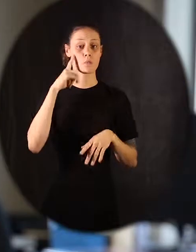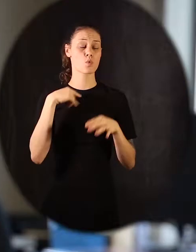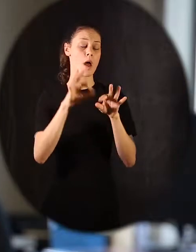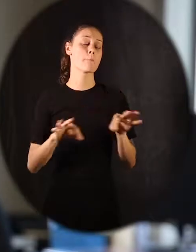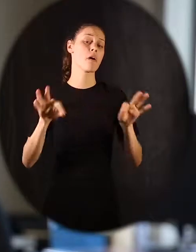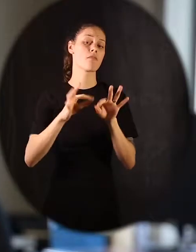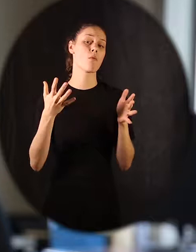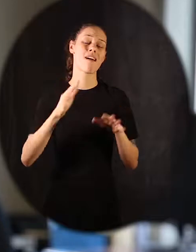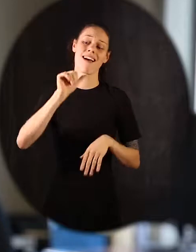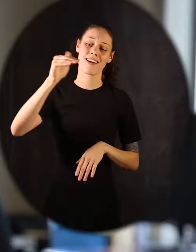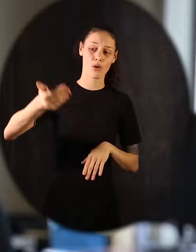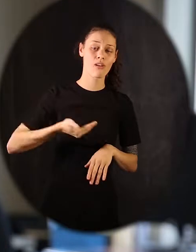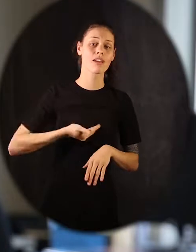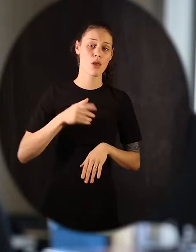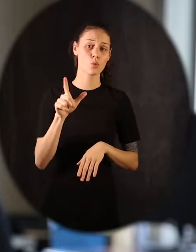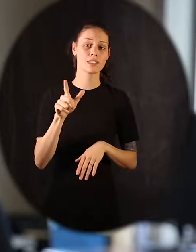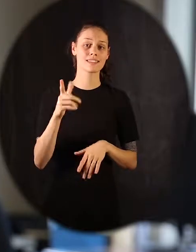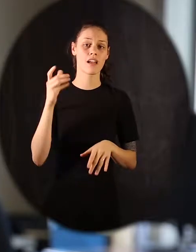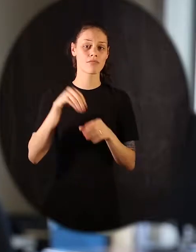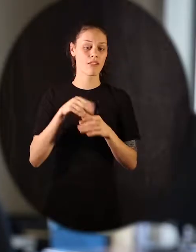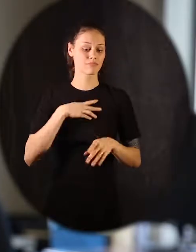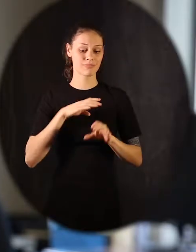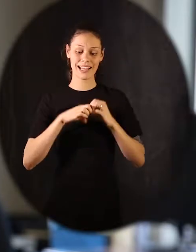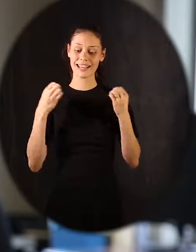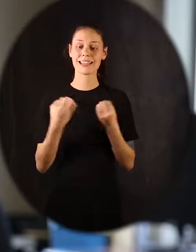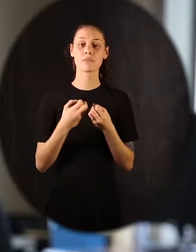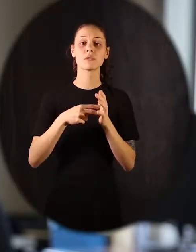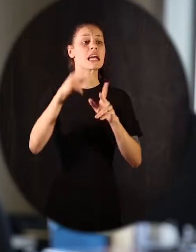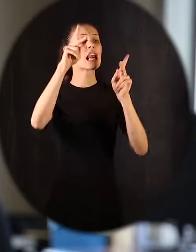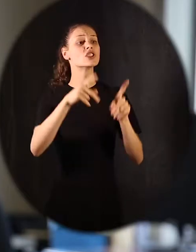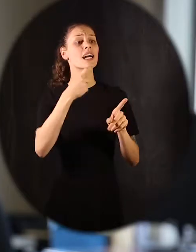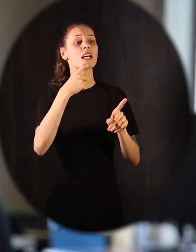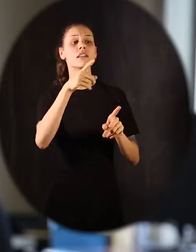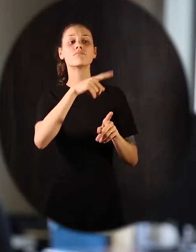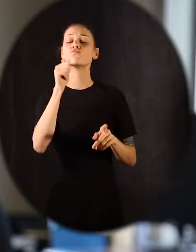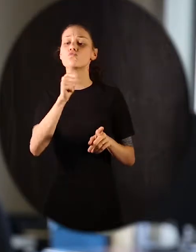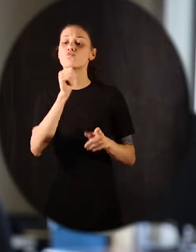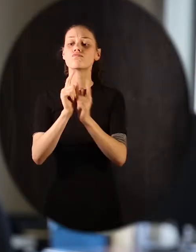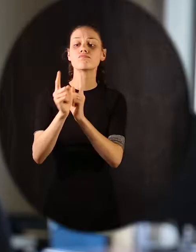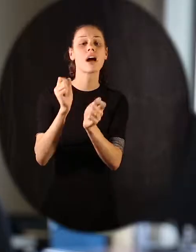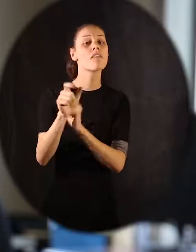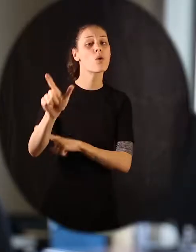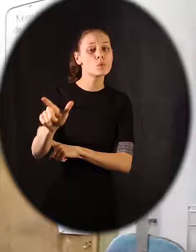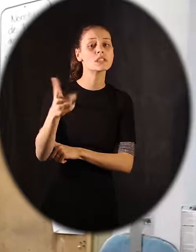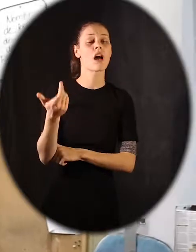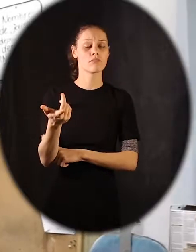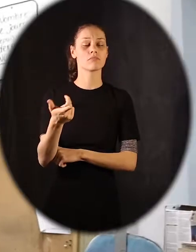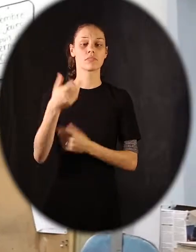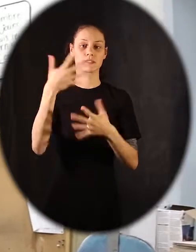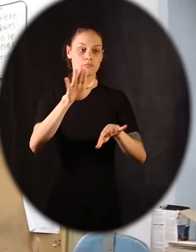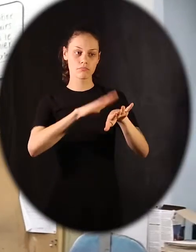très important, c'est d'accueillir Lucien à travers toute notre équipe. Alors, tous les gens qui avaient à graviter directement ou même indirectement ont